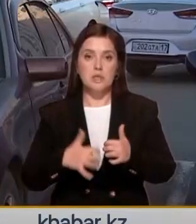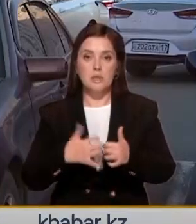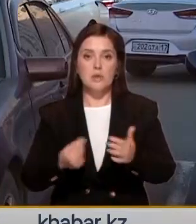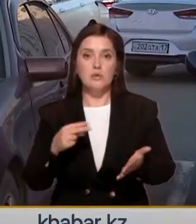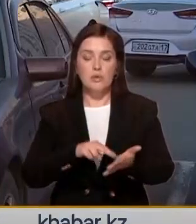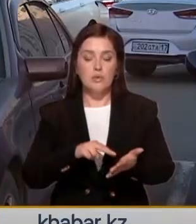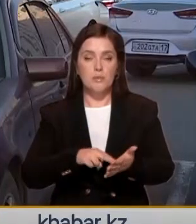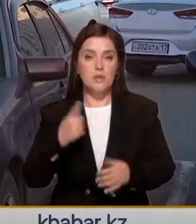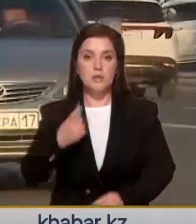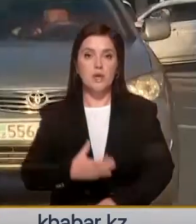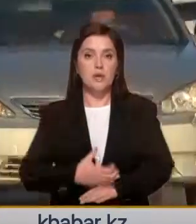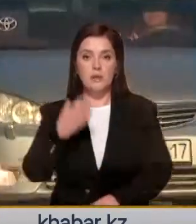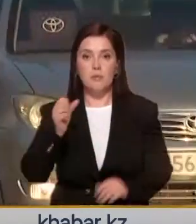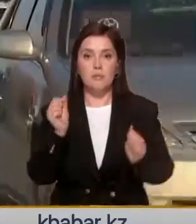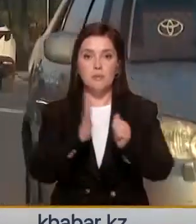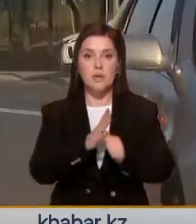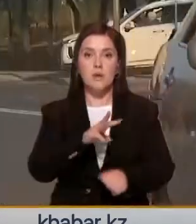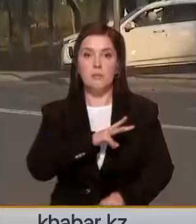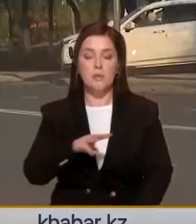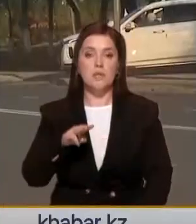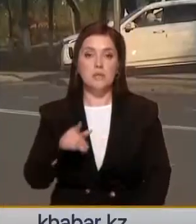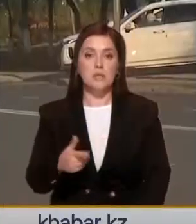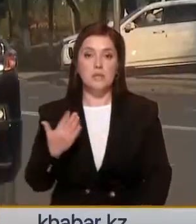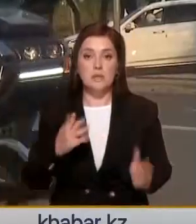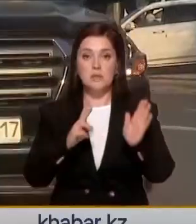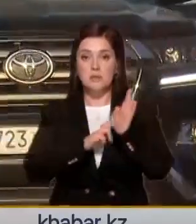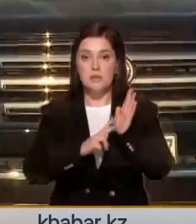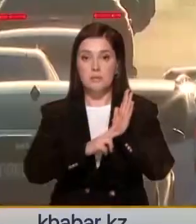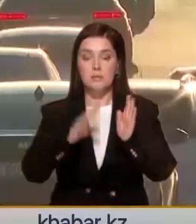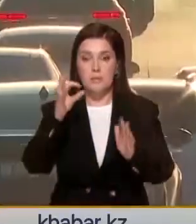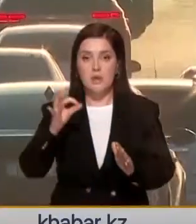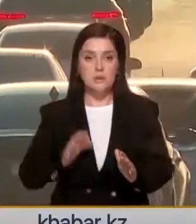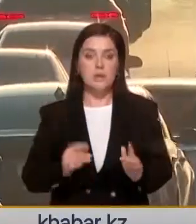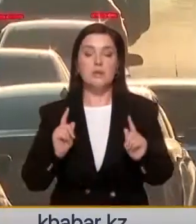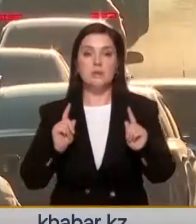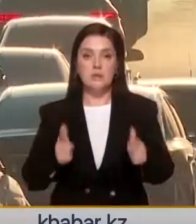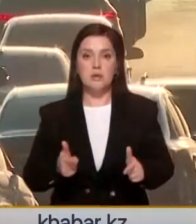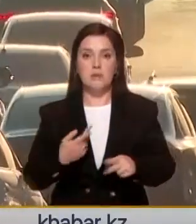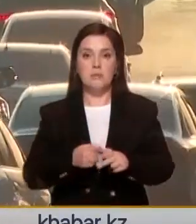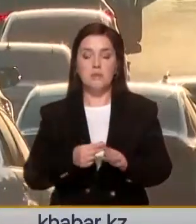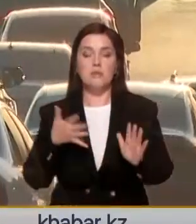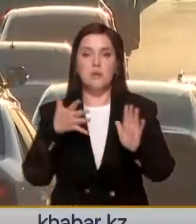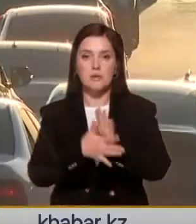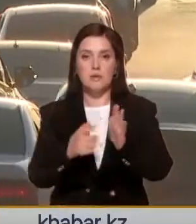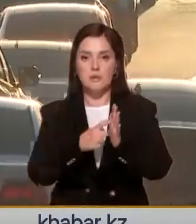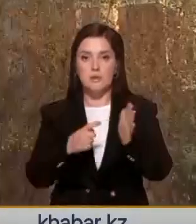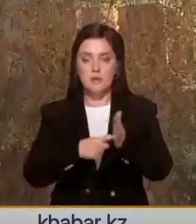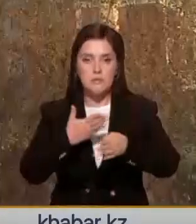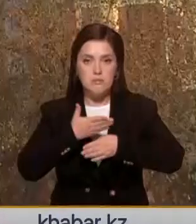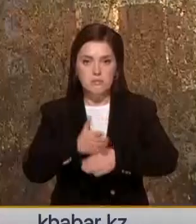нового лифта достигает 15 миллионов тенге. Если 70% жильцов соглашаются, затраты делятся между